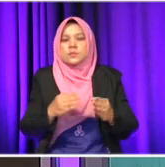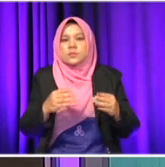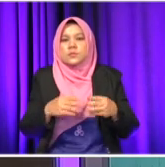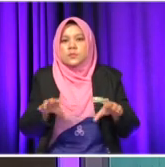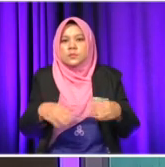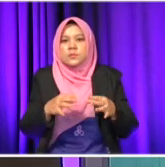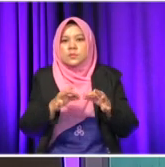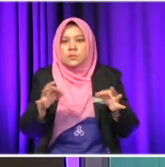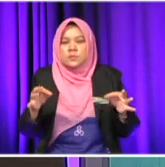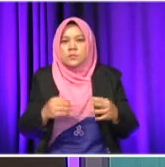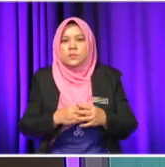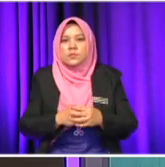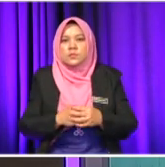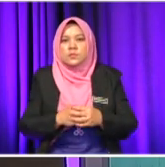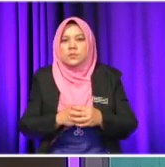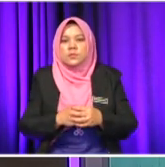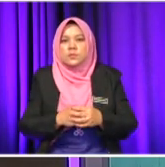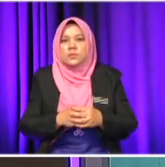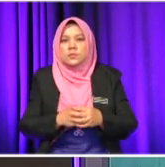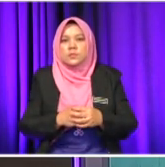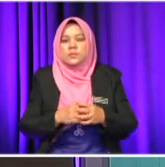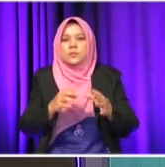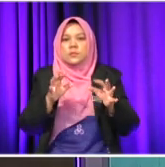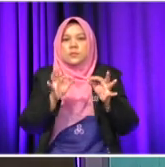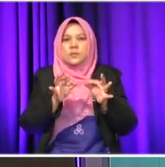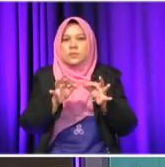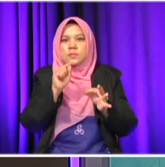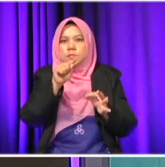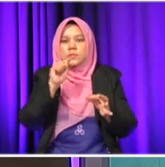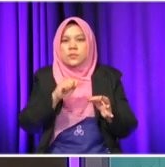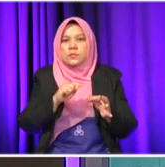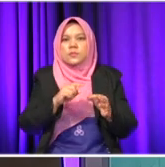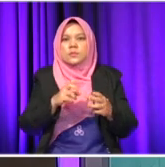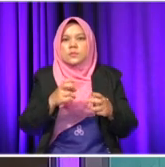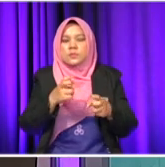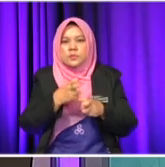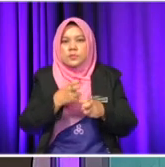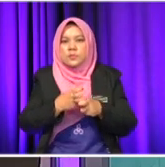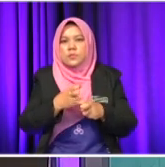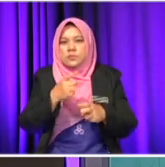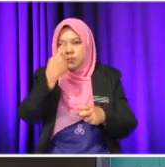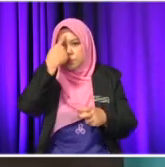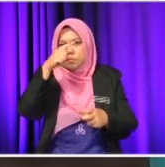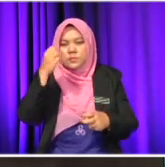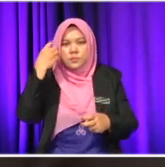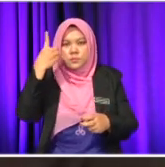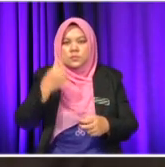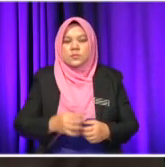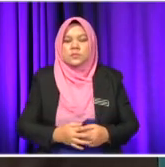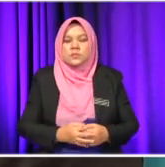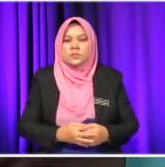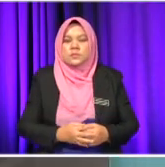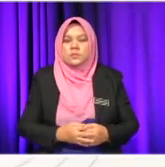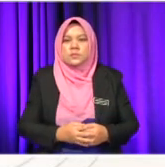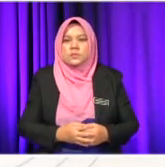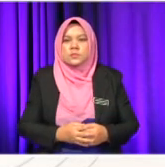kalau dalam bentuk point Ayo kita macam sikit dan pemberi itu mungkin suka untuk paham apa yang kamu sampaikan Oke